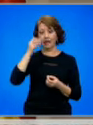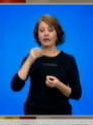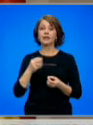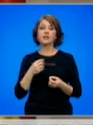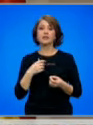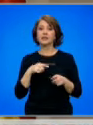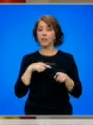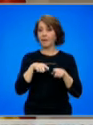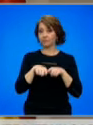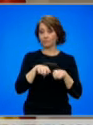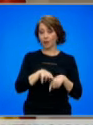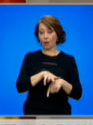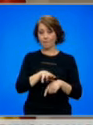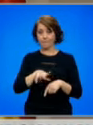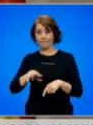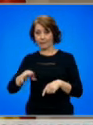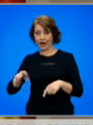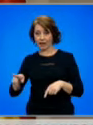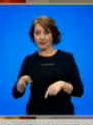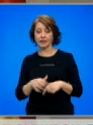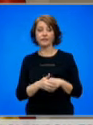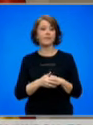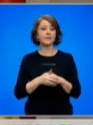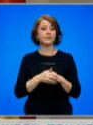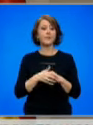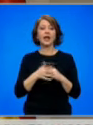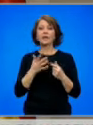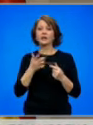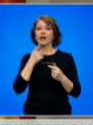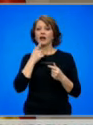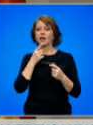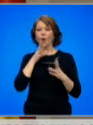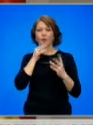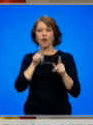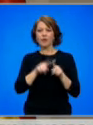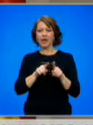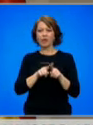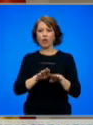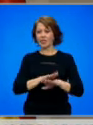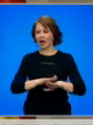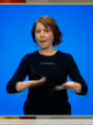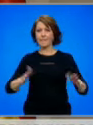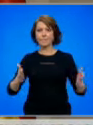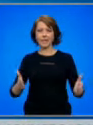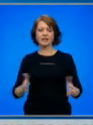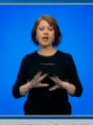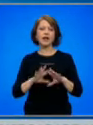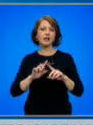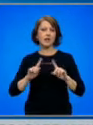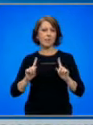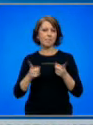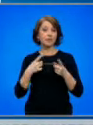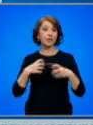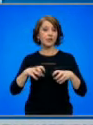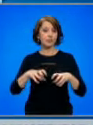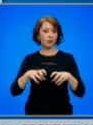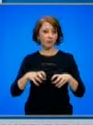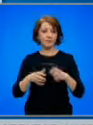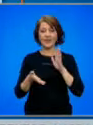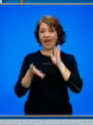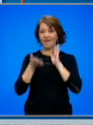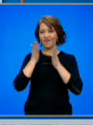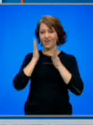довербата, разговор по однос на суштинските прашения, кои што ги имаме на маса и бързо деблокирање. След Фейсбук публикациите